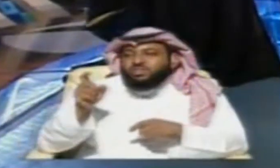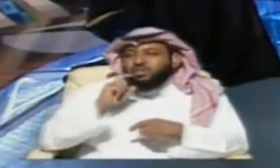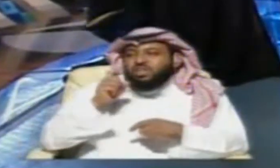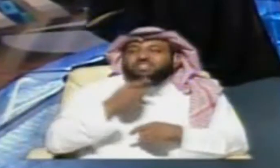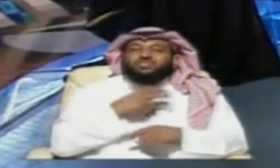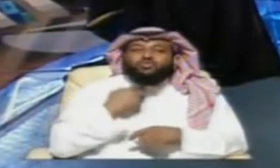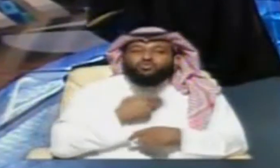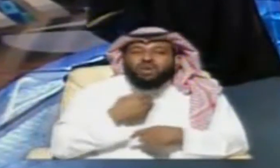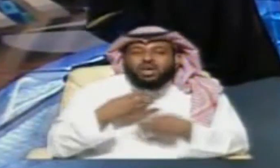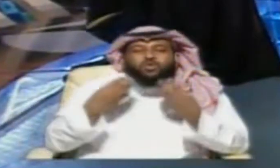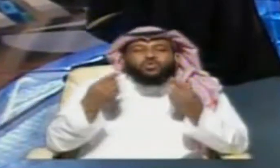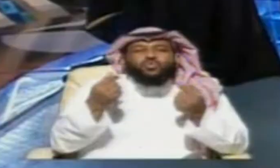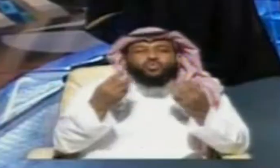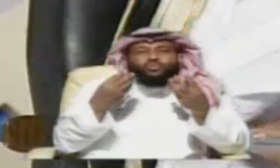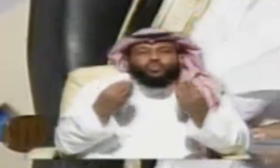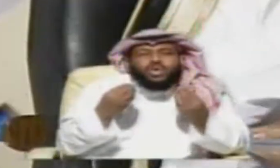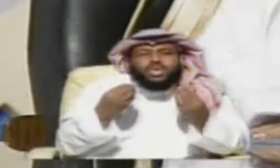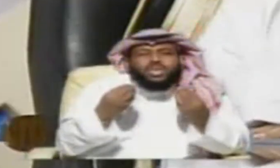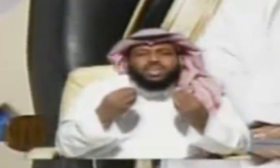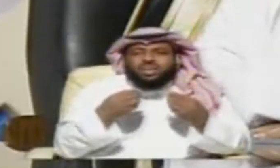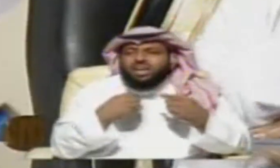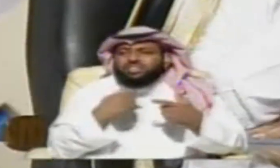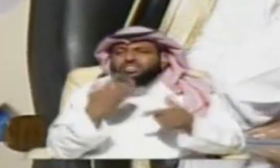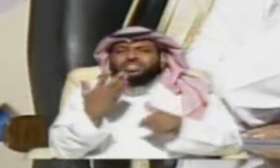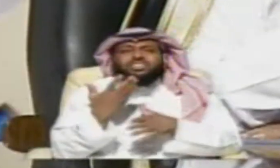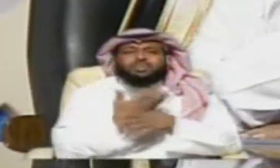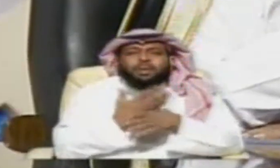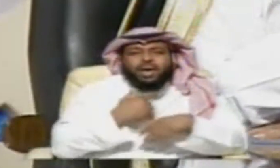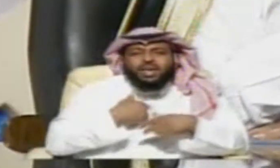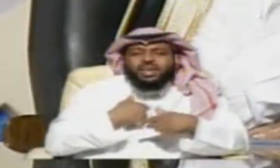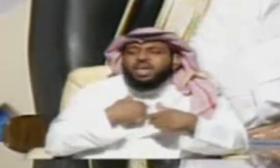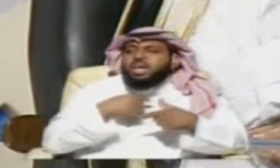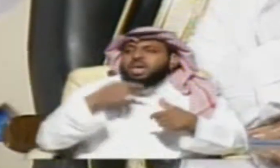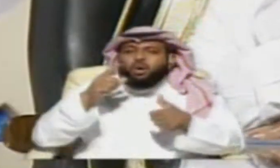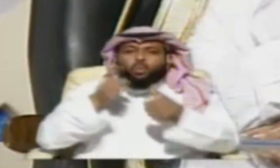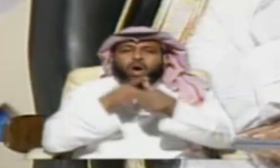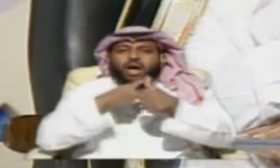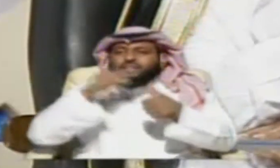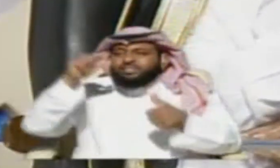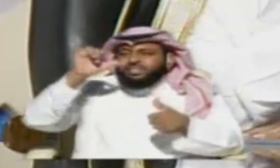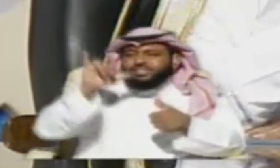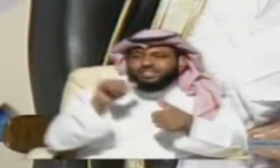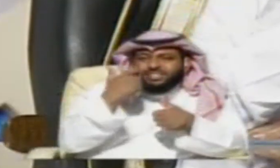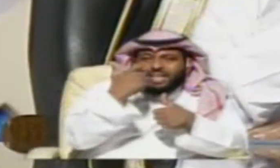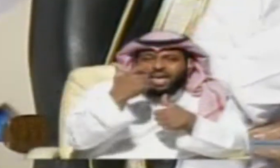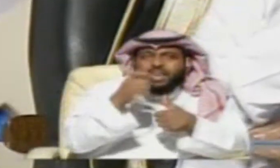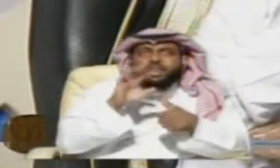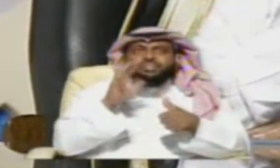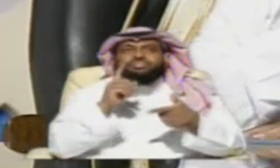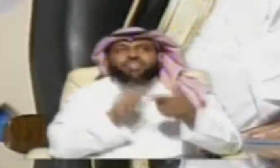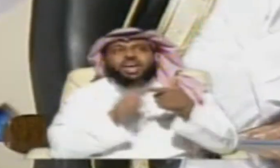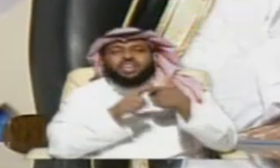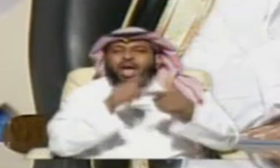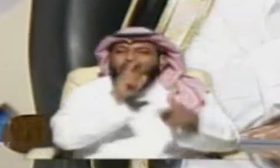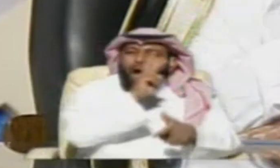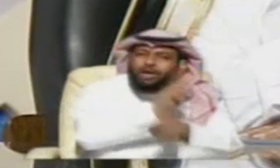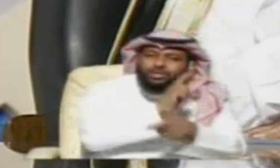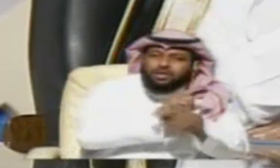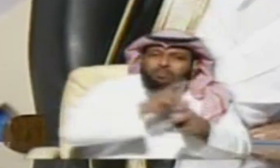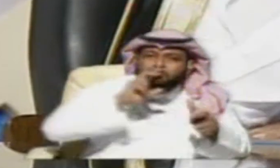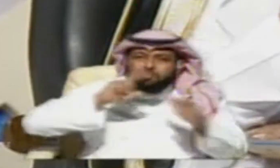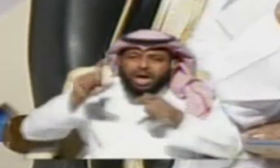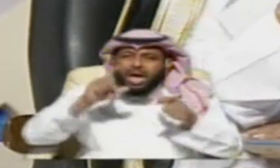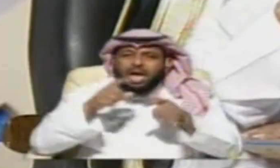عليه، لا يكفي لسداد الديون التي عليه، أو كان الدين مثلا مؤجلا ويعرف من حاله أنه إذا حل